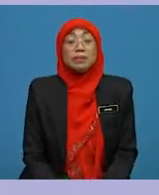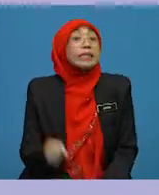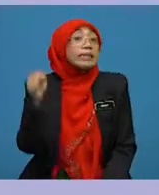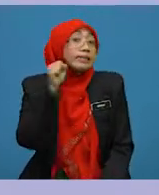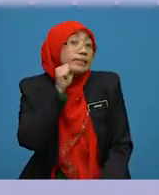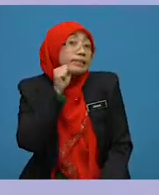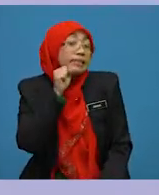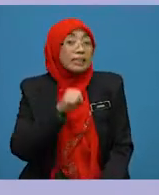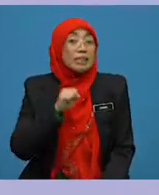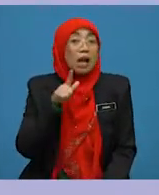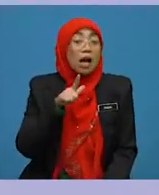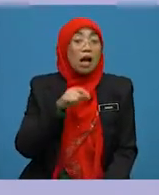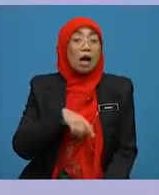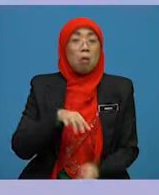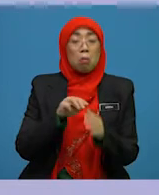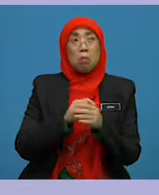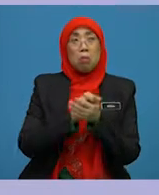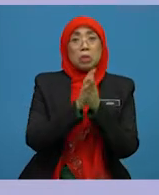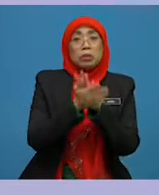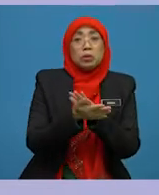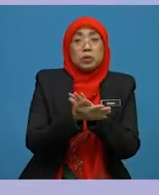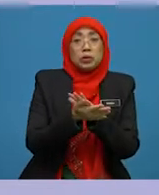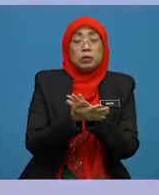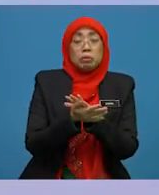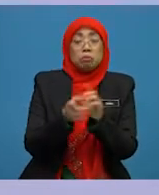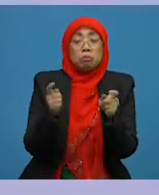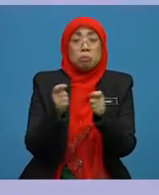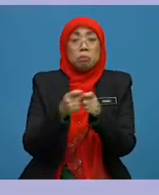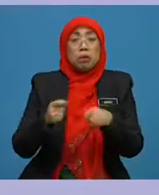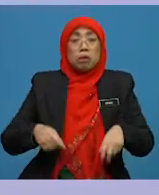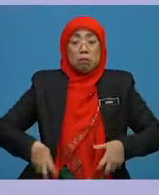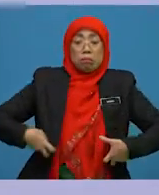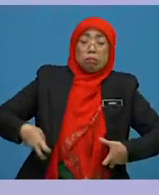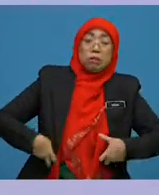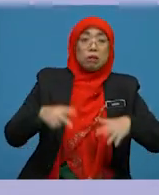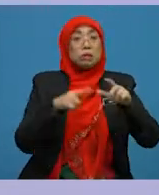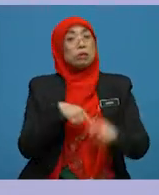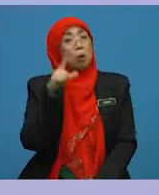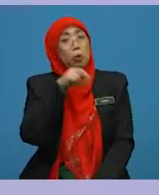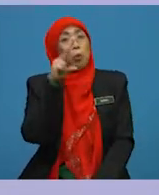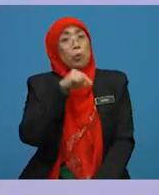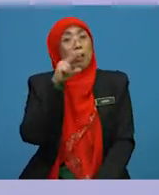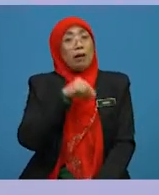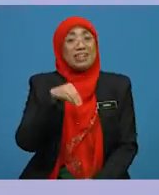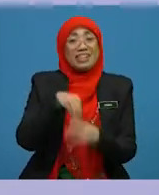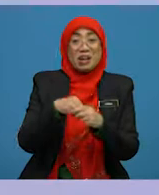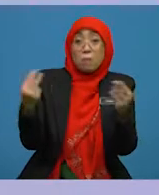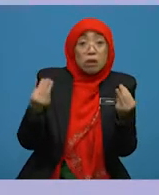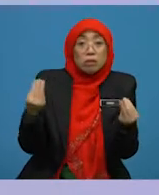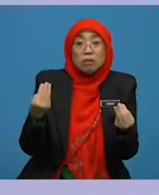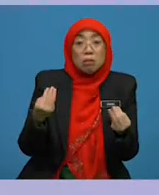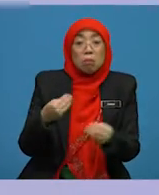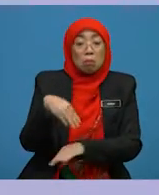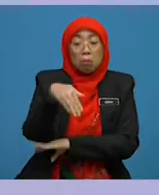Salina menjadi seperti kera sumbang dalam majlis makan malam di kolejnya kerana tidak